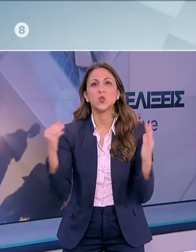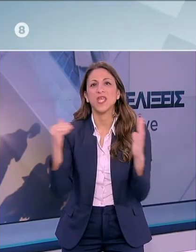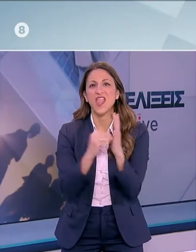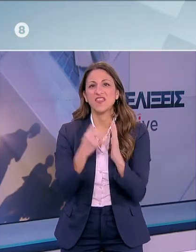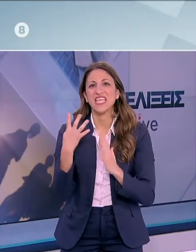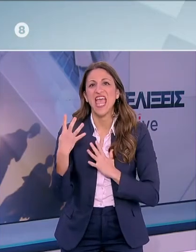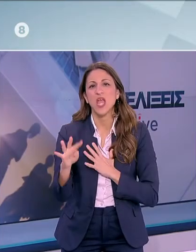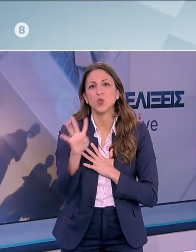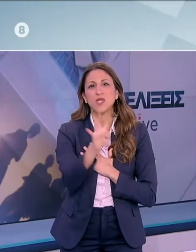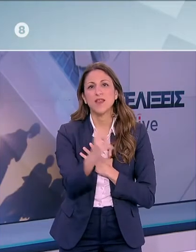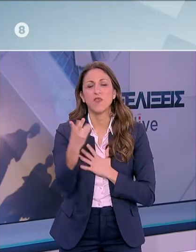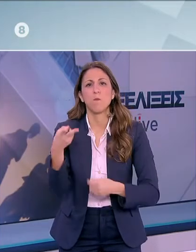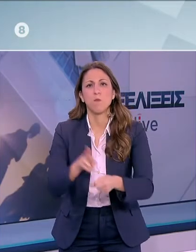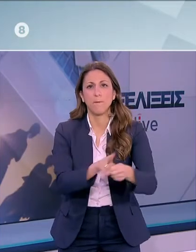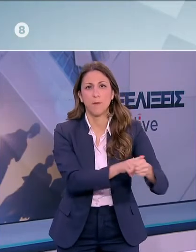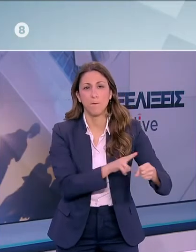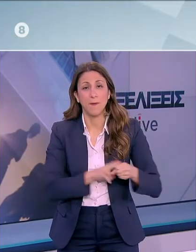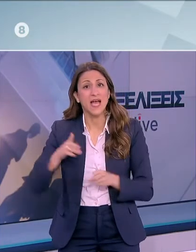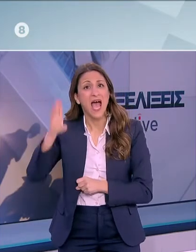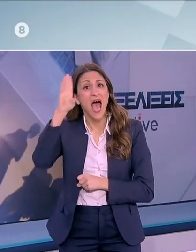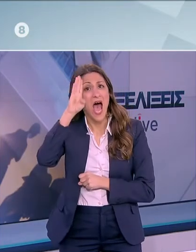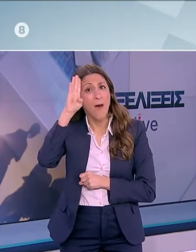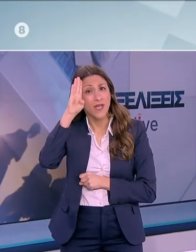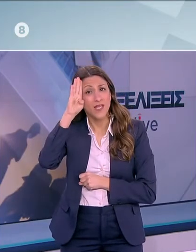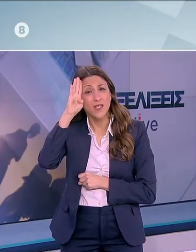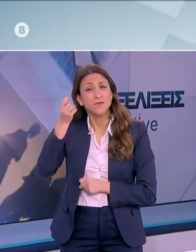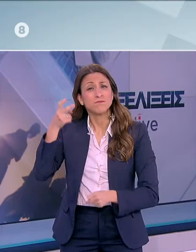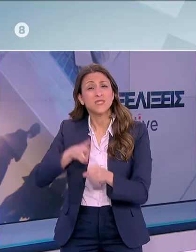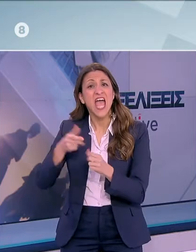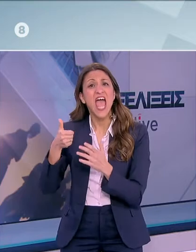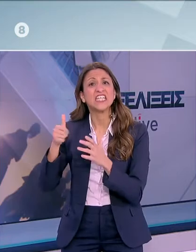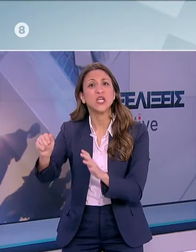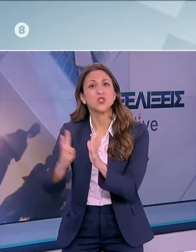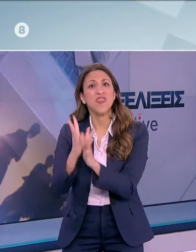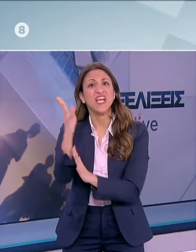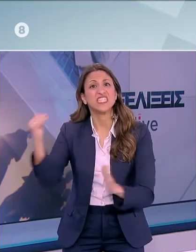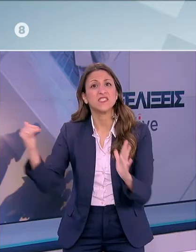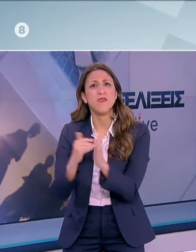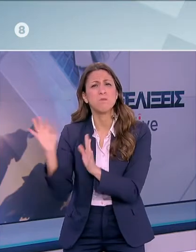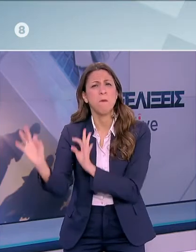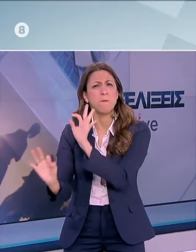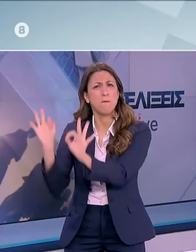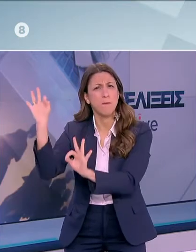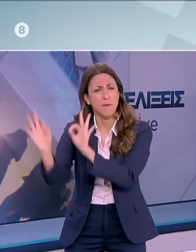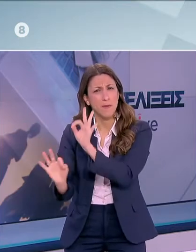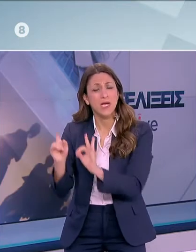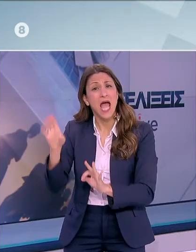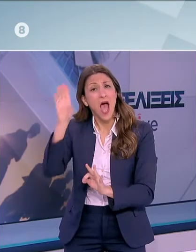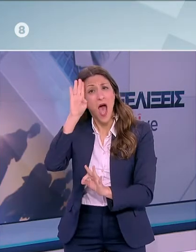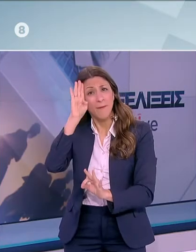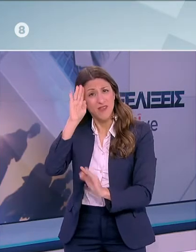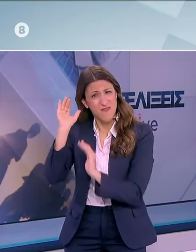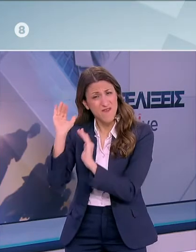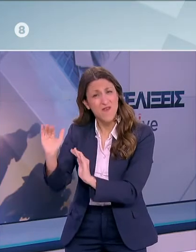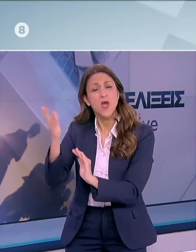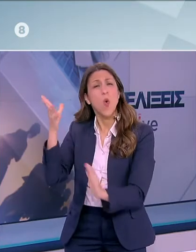128.892 θάνατοι. Οι ΗΠΑ καταγράφουν περισσότερες από 614.000 περιπτώσεις της νόσου και στις ΗΠΑ